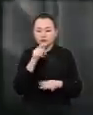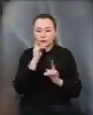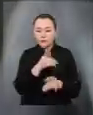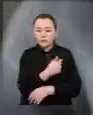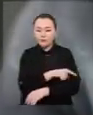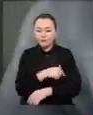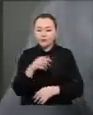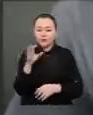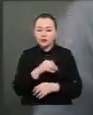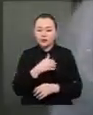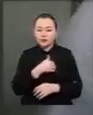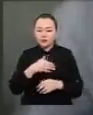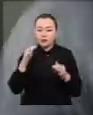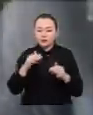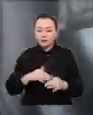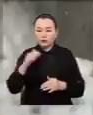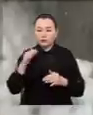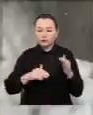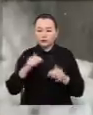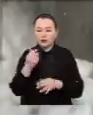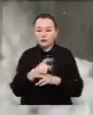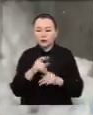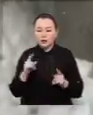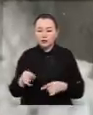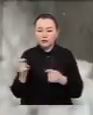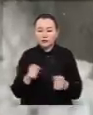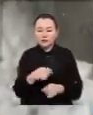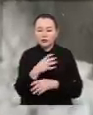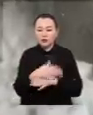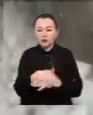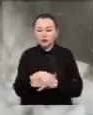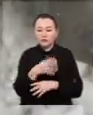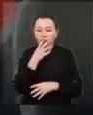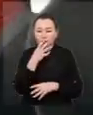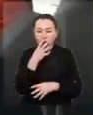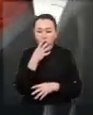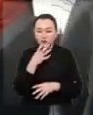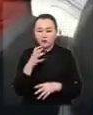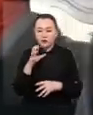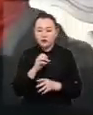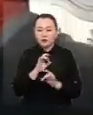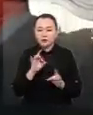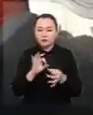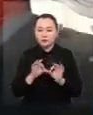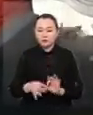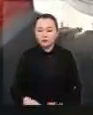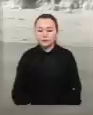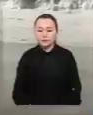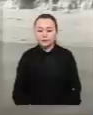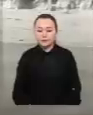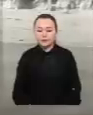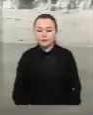– перепад температурного режима, ведь баллон занесли с улицы в тепло. Эльмира Ержанова с подробностями.